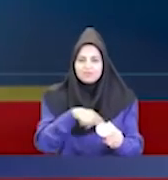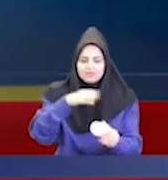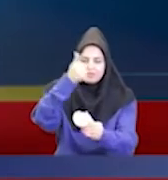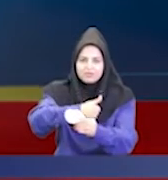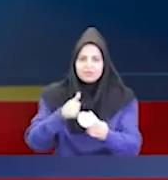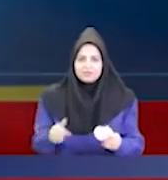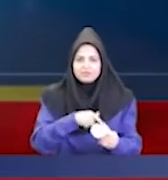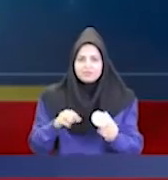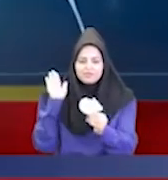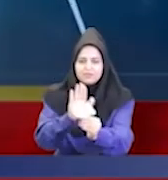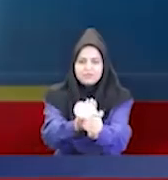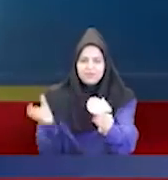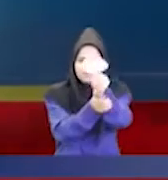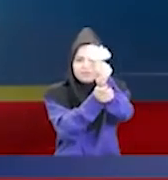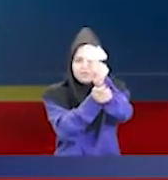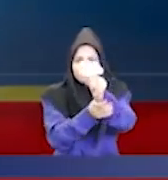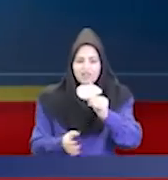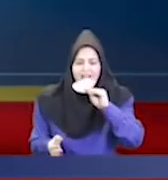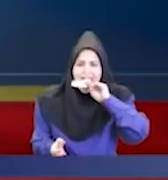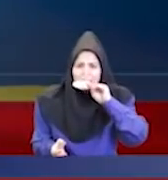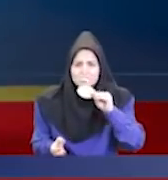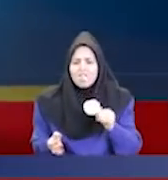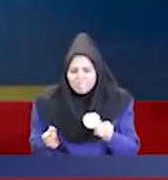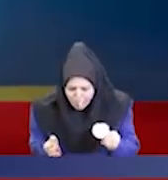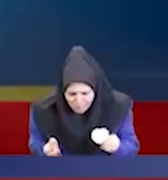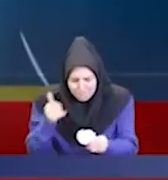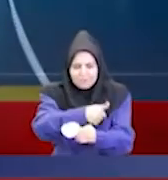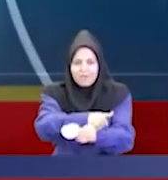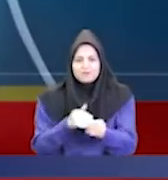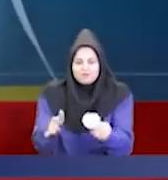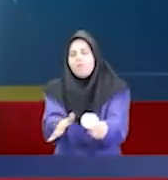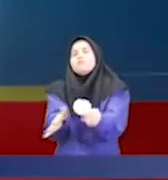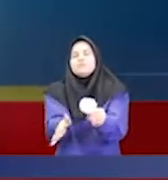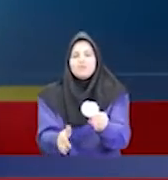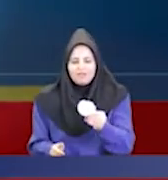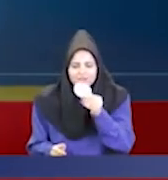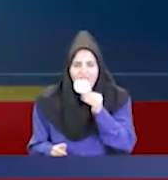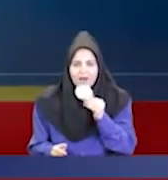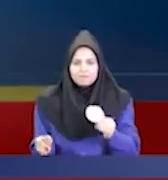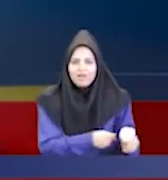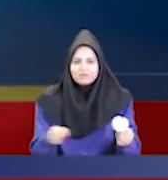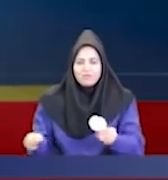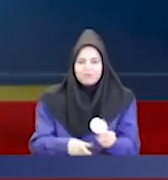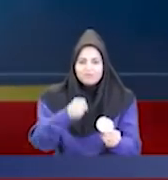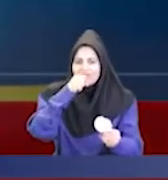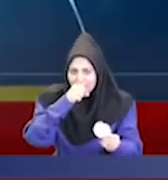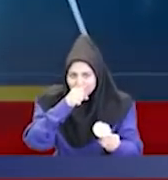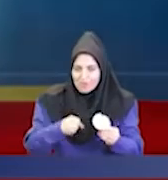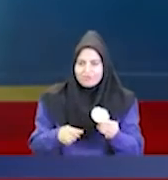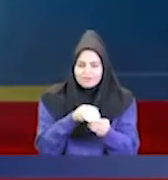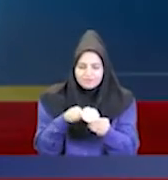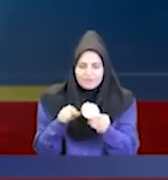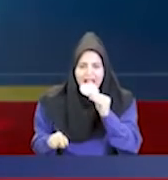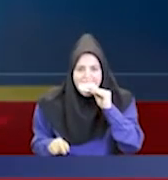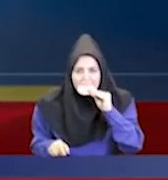شد جلوگیری و توقیف شد. رئیس کنترل تحرکات نیز خوردن خیار، موز و هویج را بدین